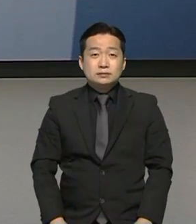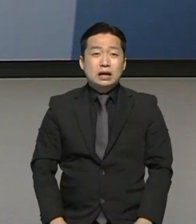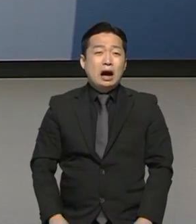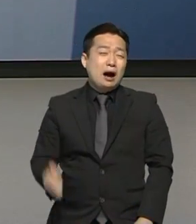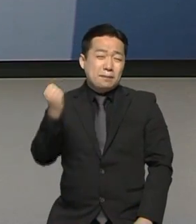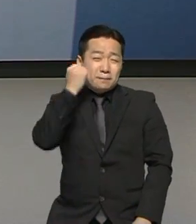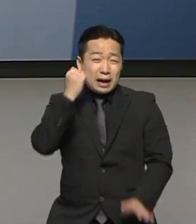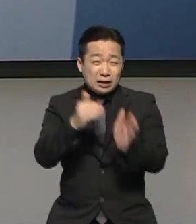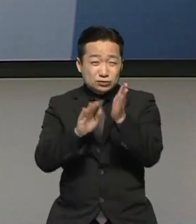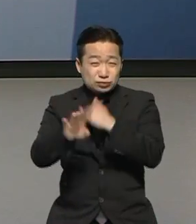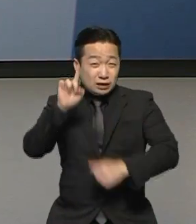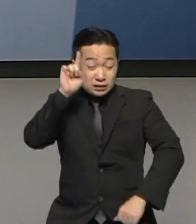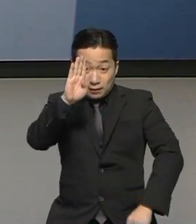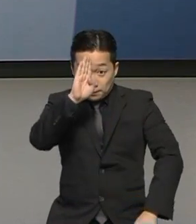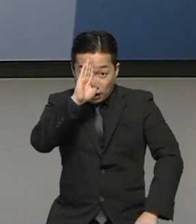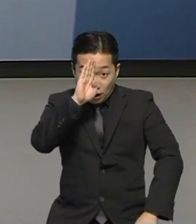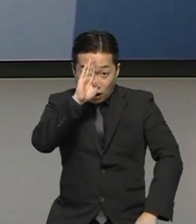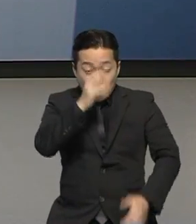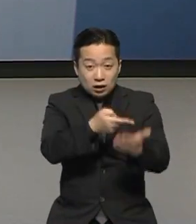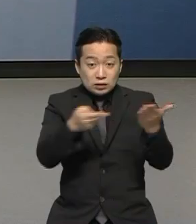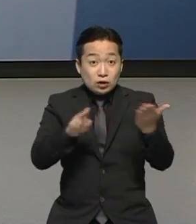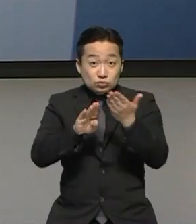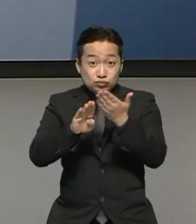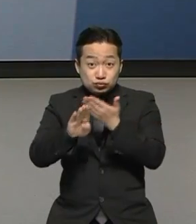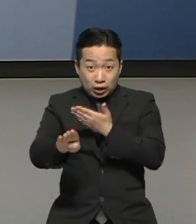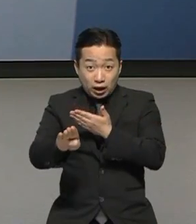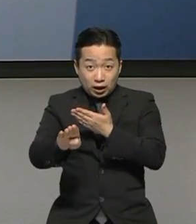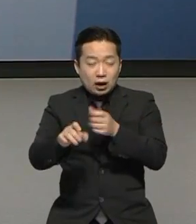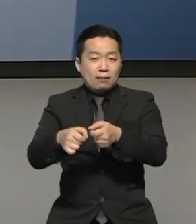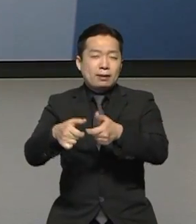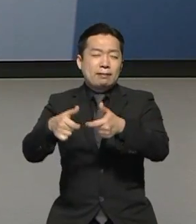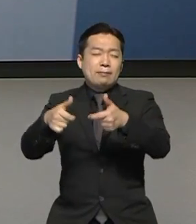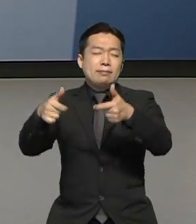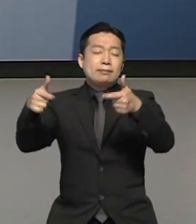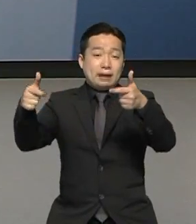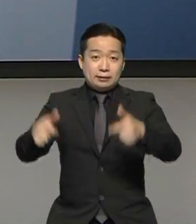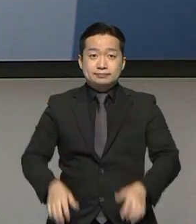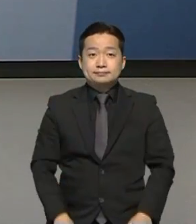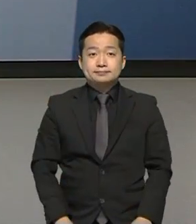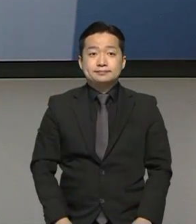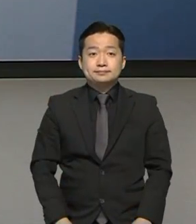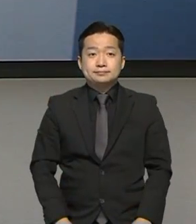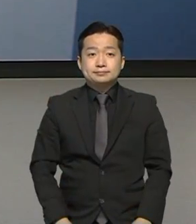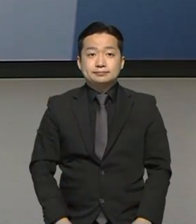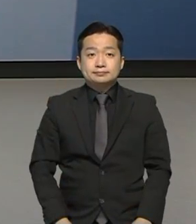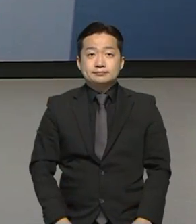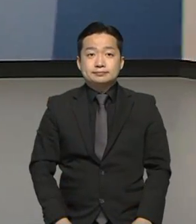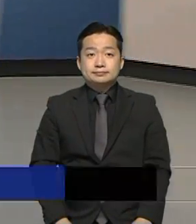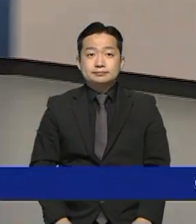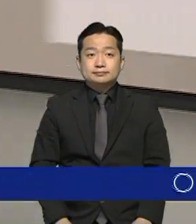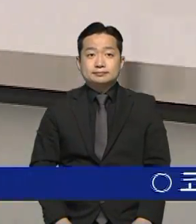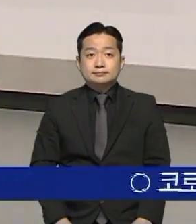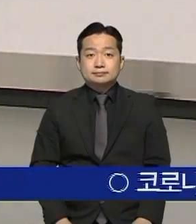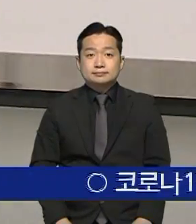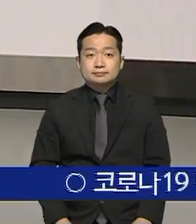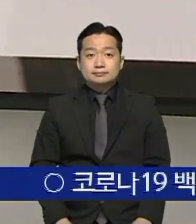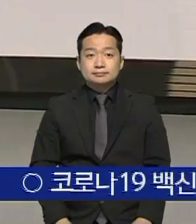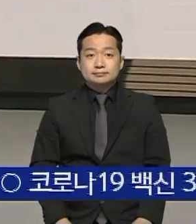스트레스는 퇴원 후 시간이 지날수록 경험하는 사람들이 늘었습니다. SBS 정다은입니다.